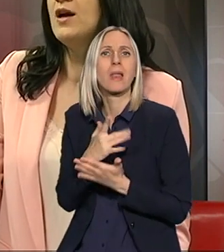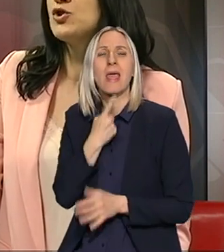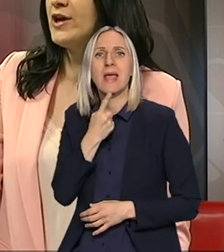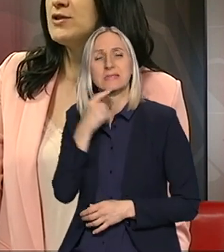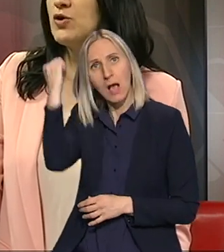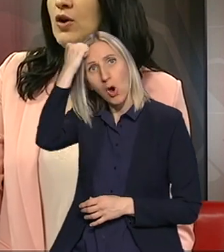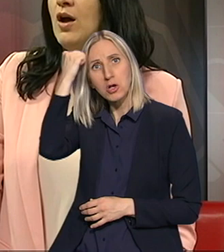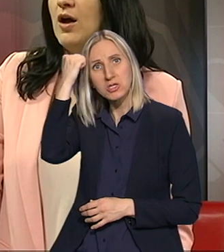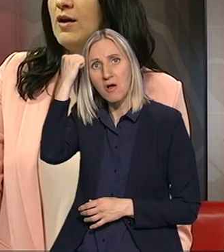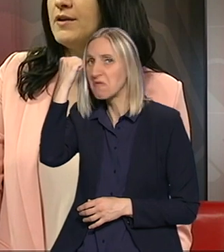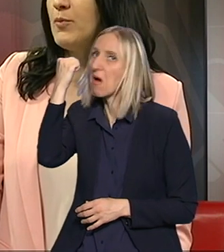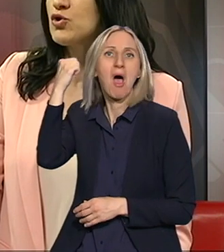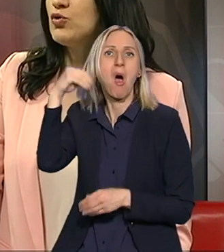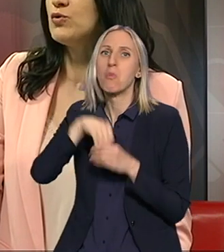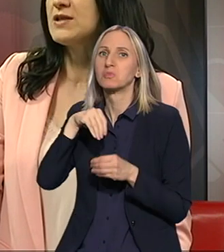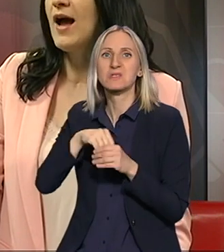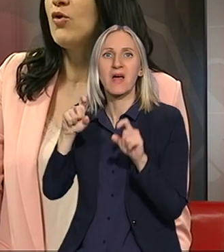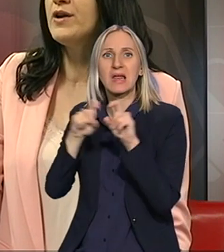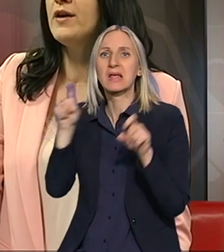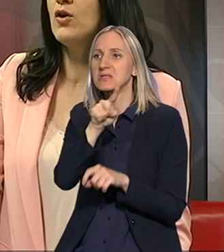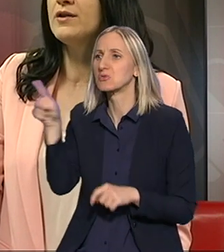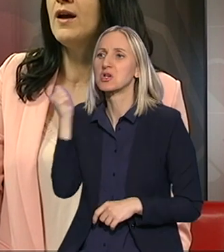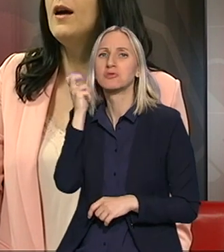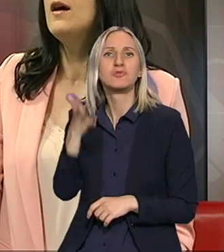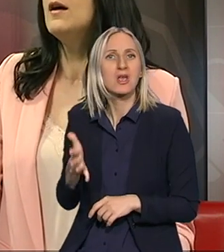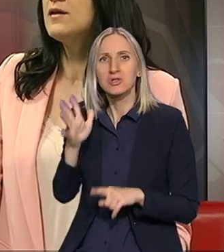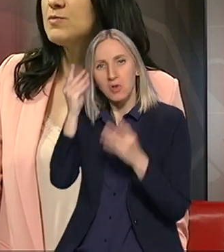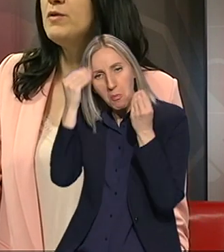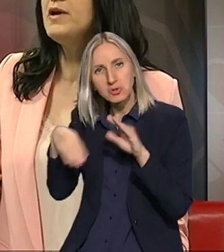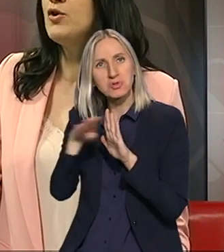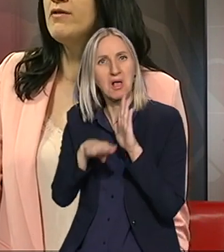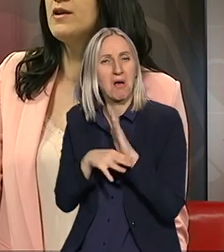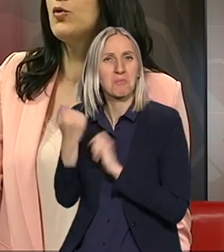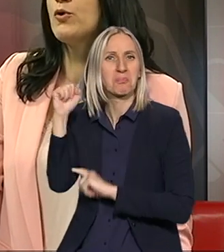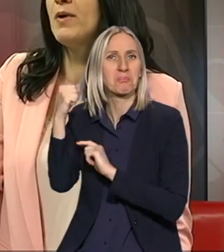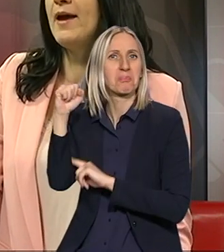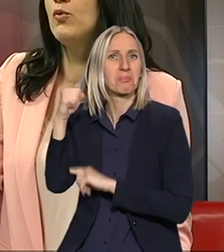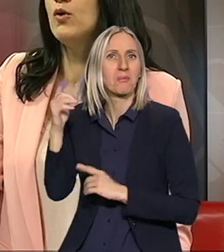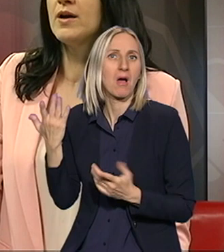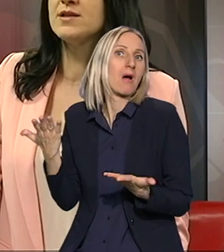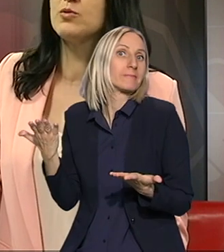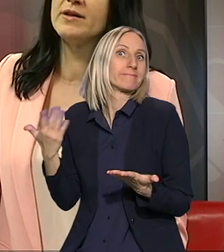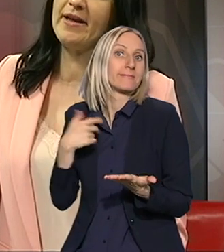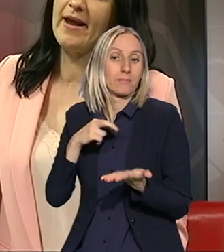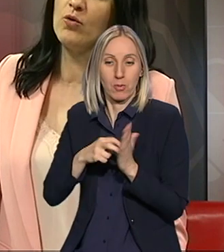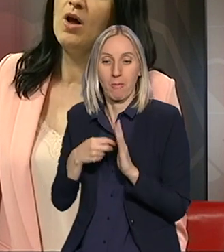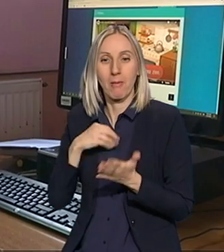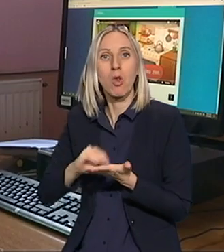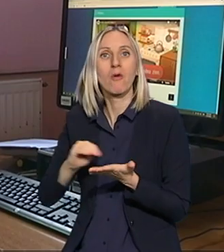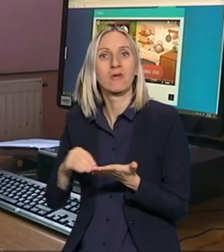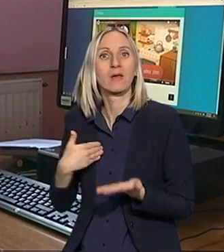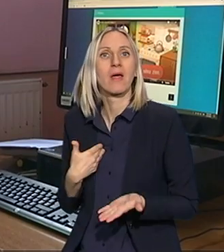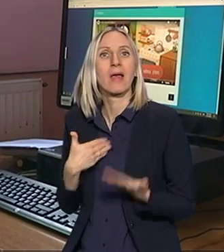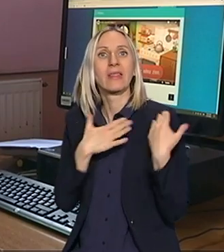institucije često ne poštuju zakone i onda smo i mi novinari u problemu kada smo na terenu.